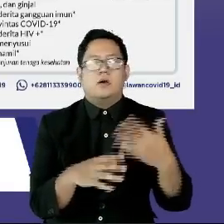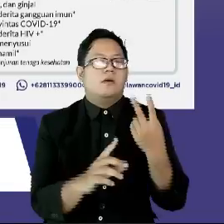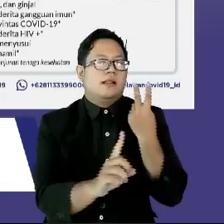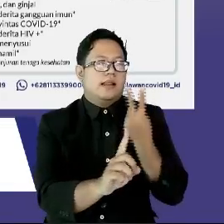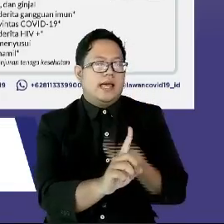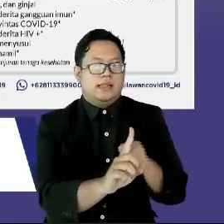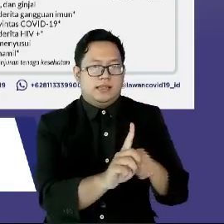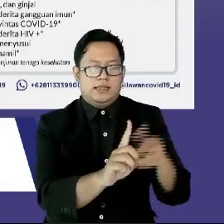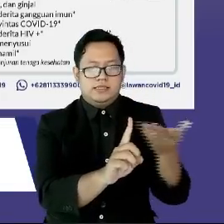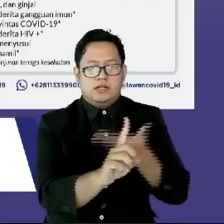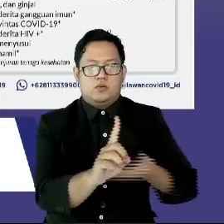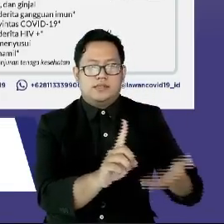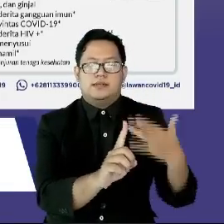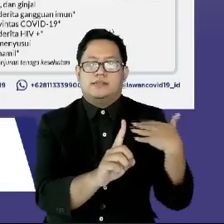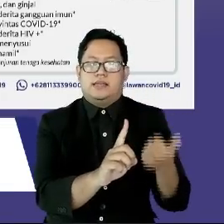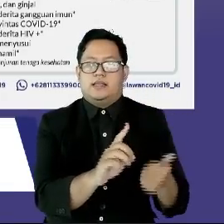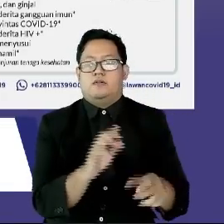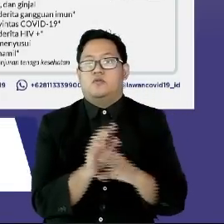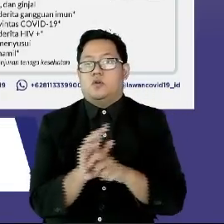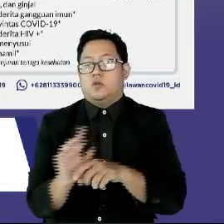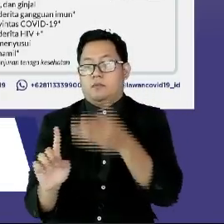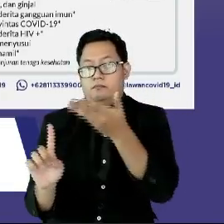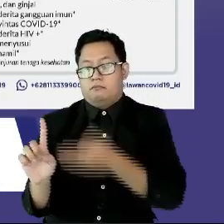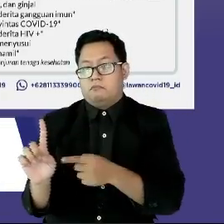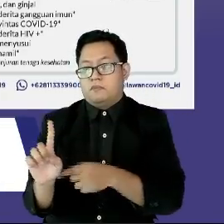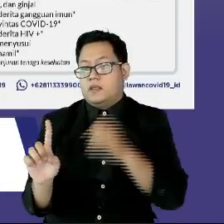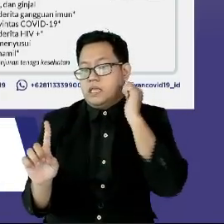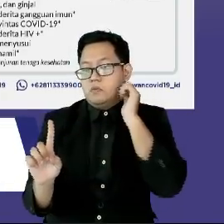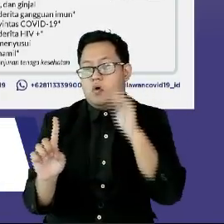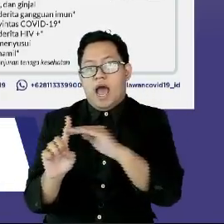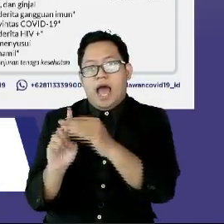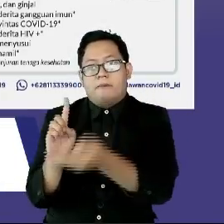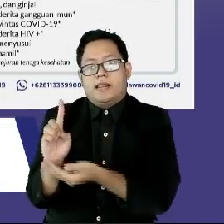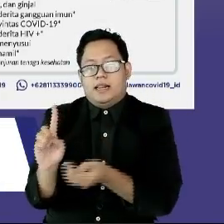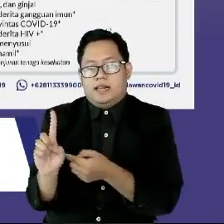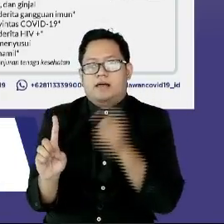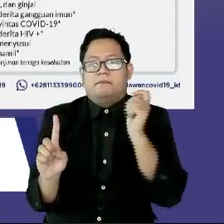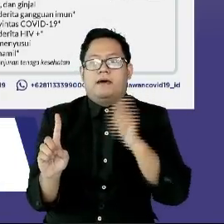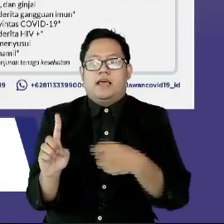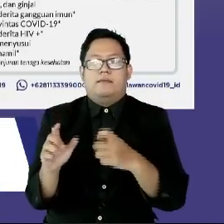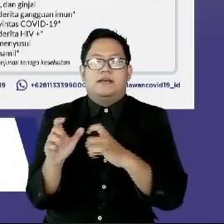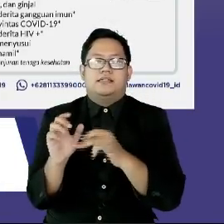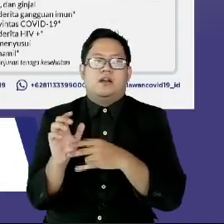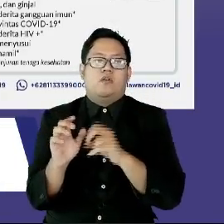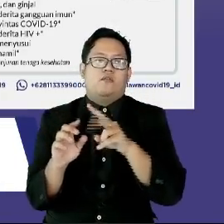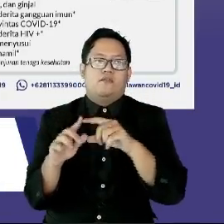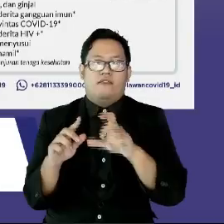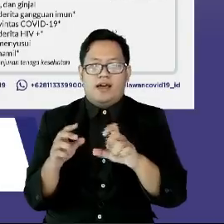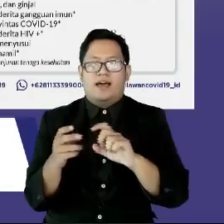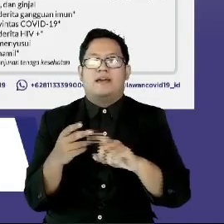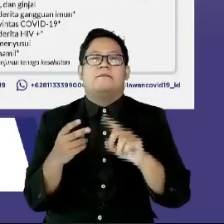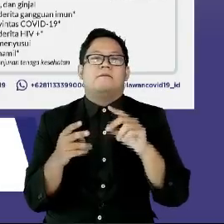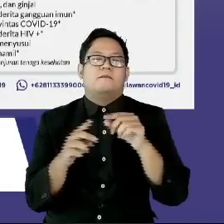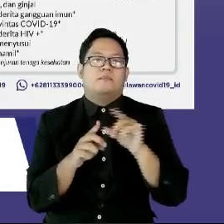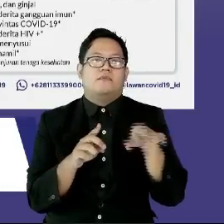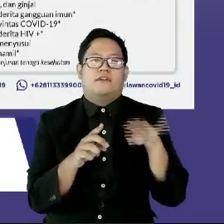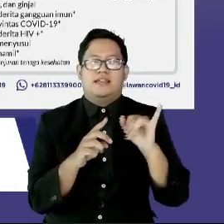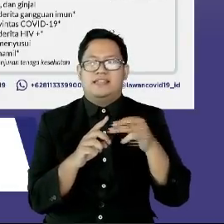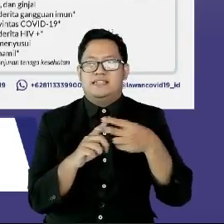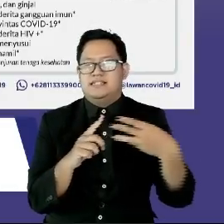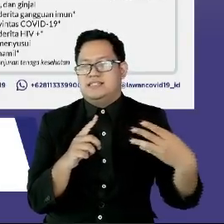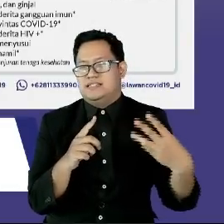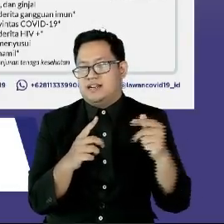kesehatan tertentu, misalnya ibu hamil, menggunakan vaksin Sinovac, Pfizer, dan Moderna. Hal